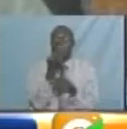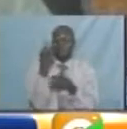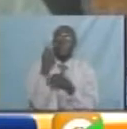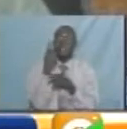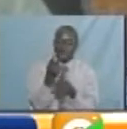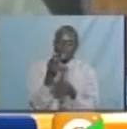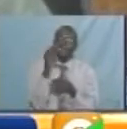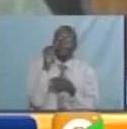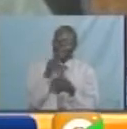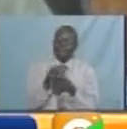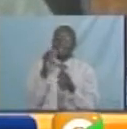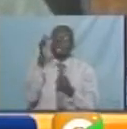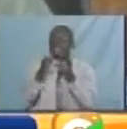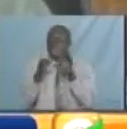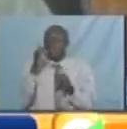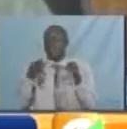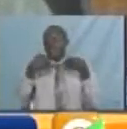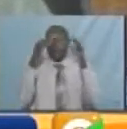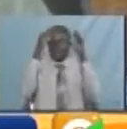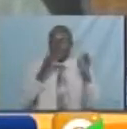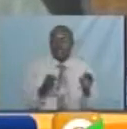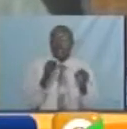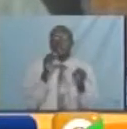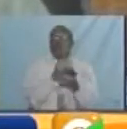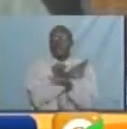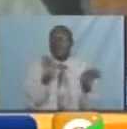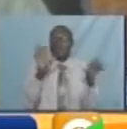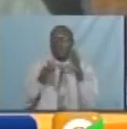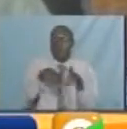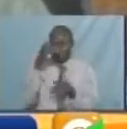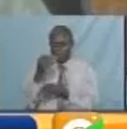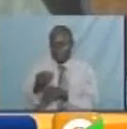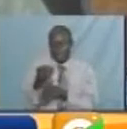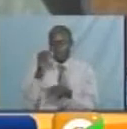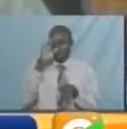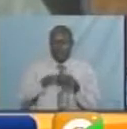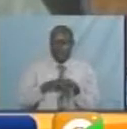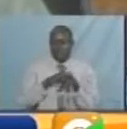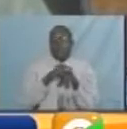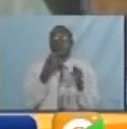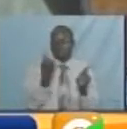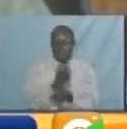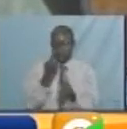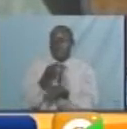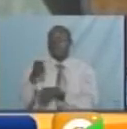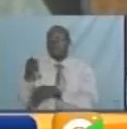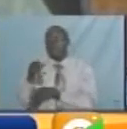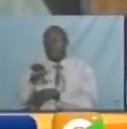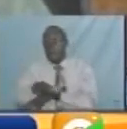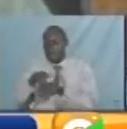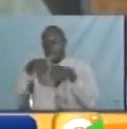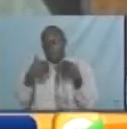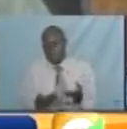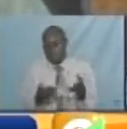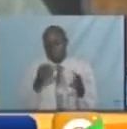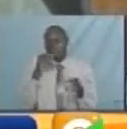was a judgment or decision which was not founded on foresight or was taken